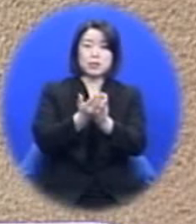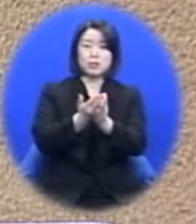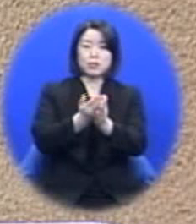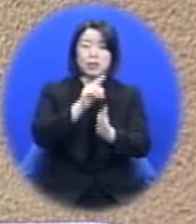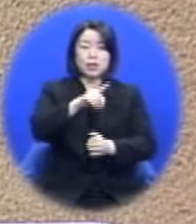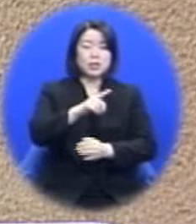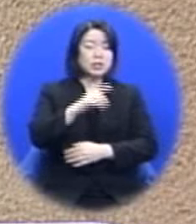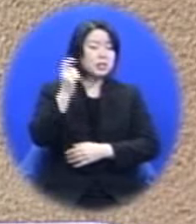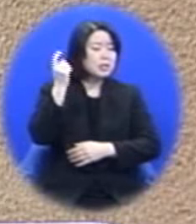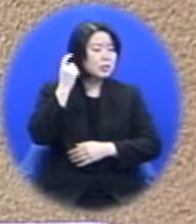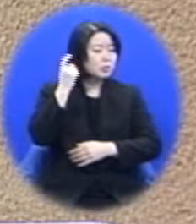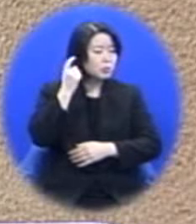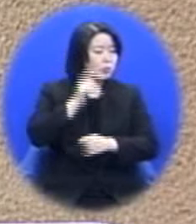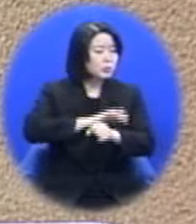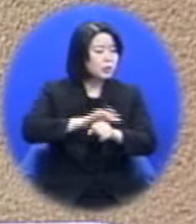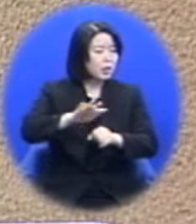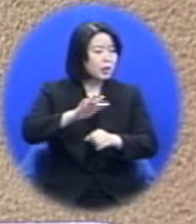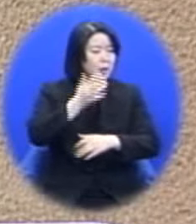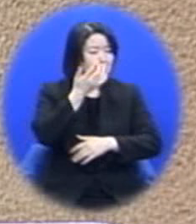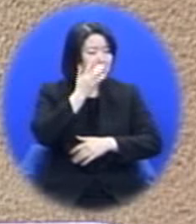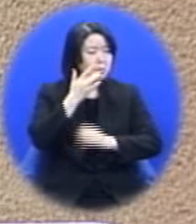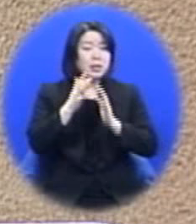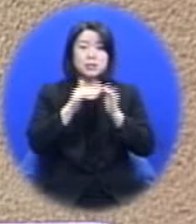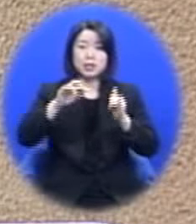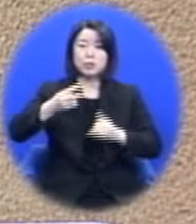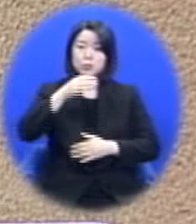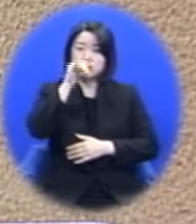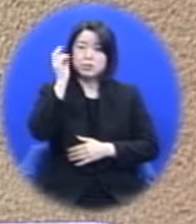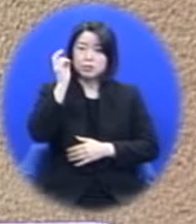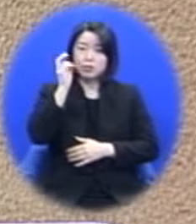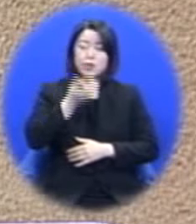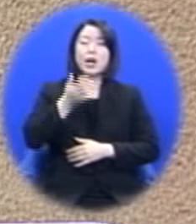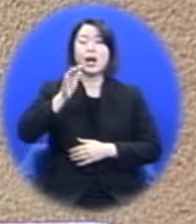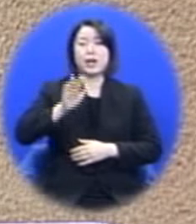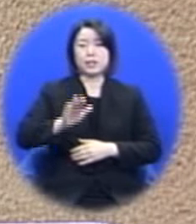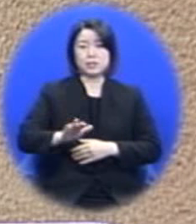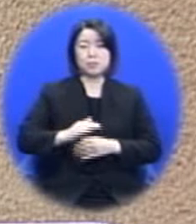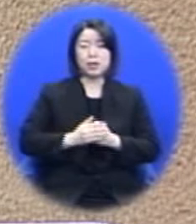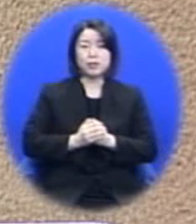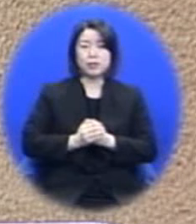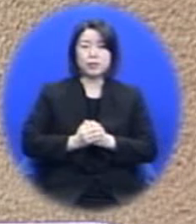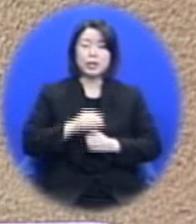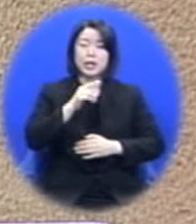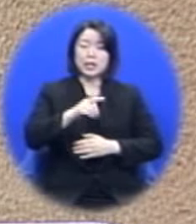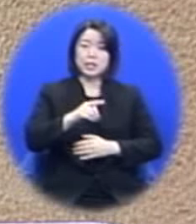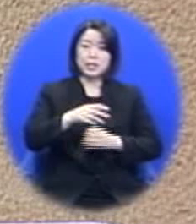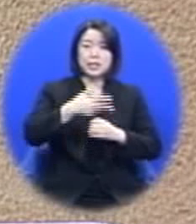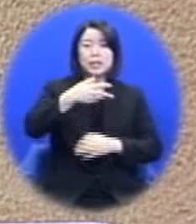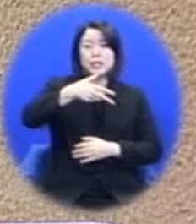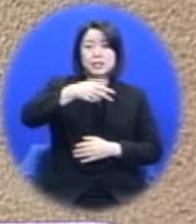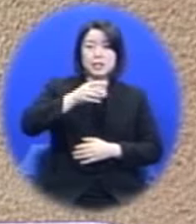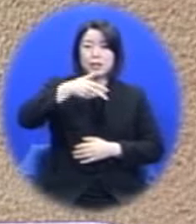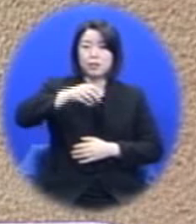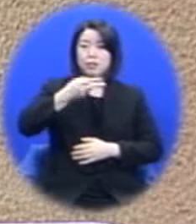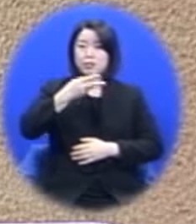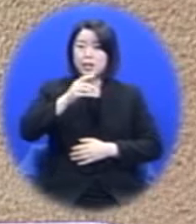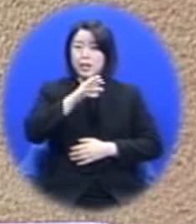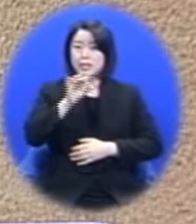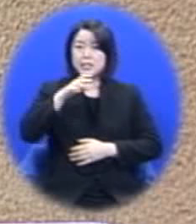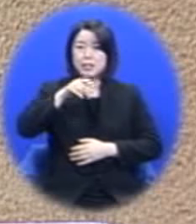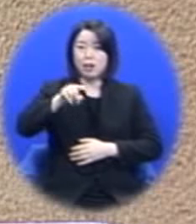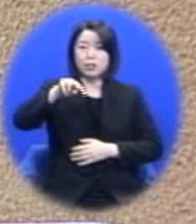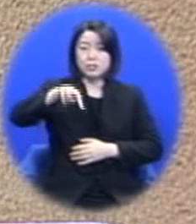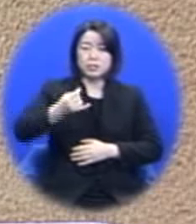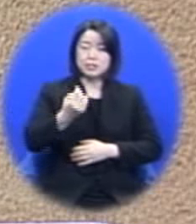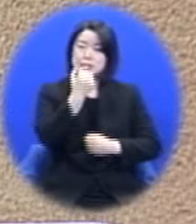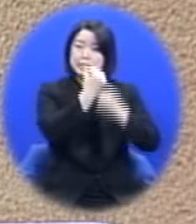언뜻 잘 이해가 안 되실 분도 있을 수도 있어요. 그렇지만 이 라비 제코라이어스의 설명을 들으면서,